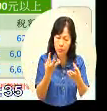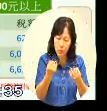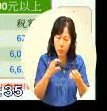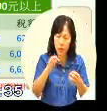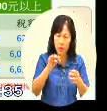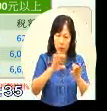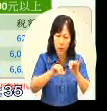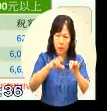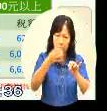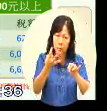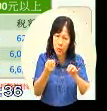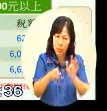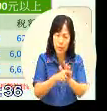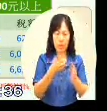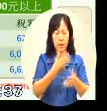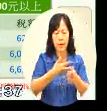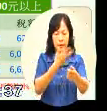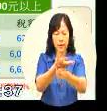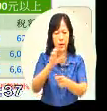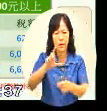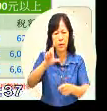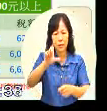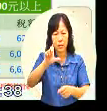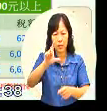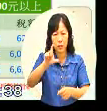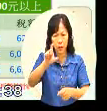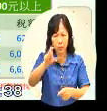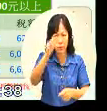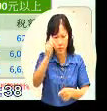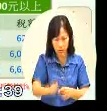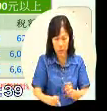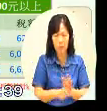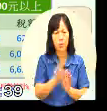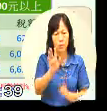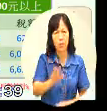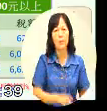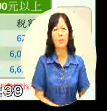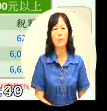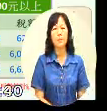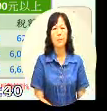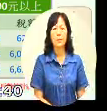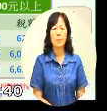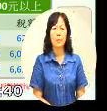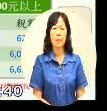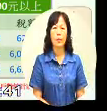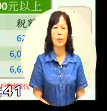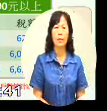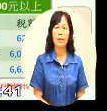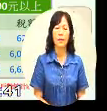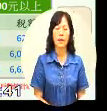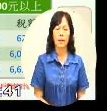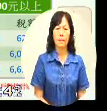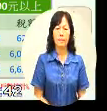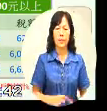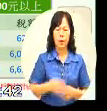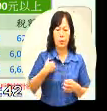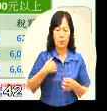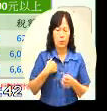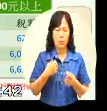看一下，这多少？60亿，5000多人缴了60亿。好、哦，换句话说呢，不